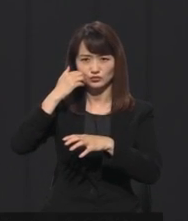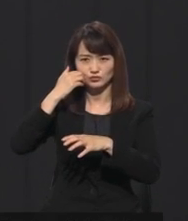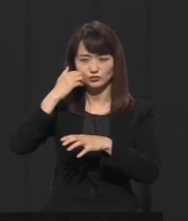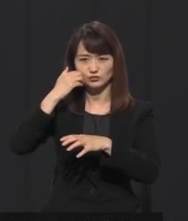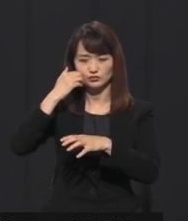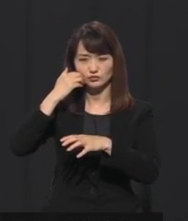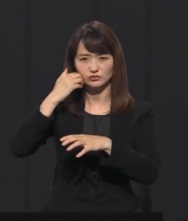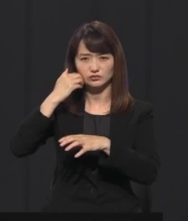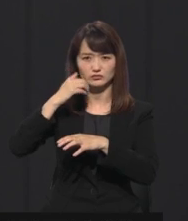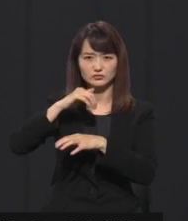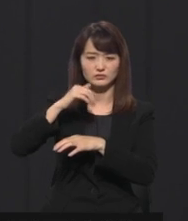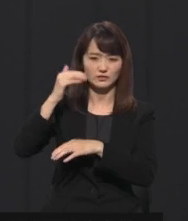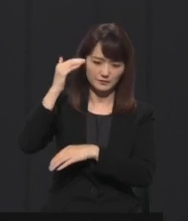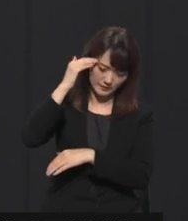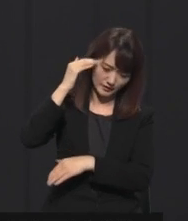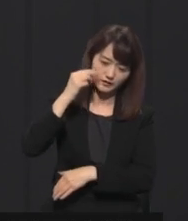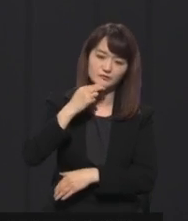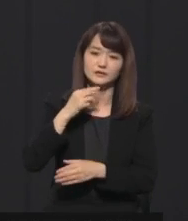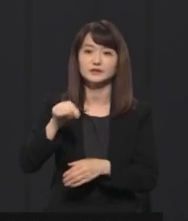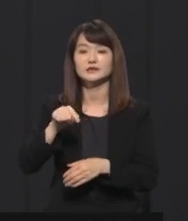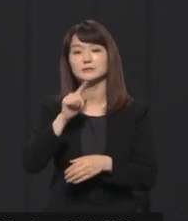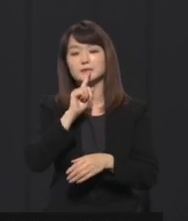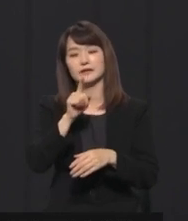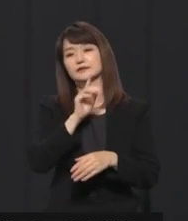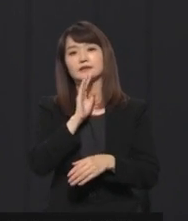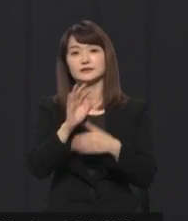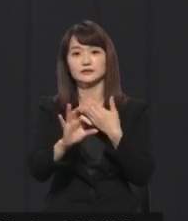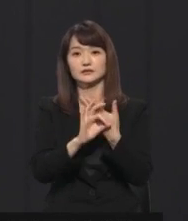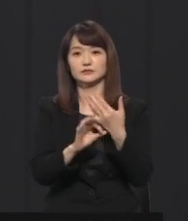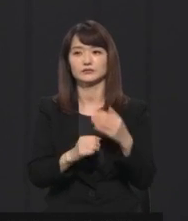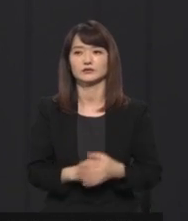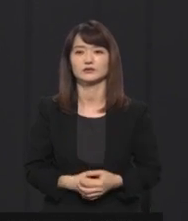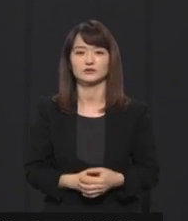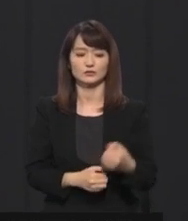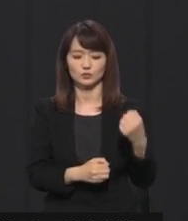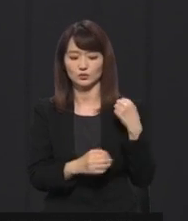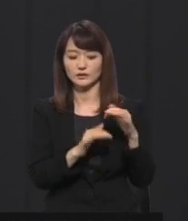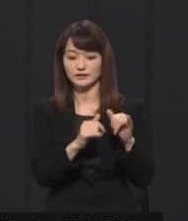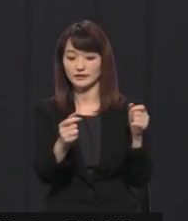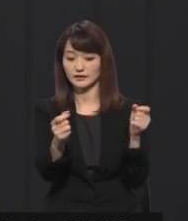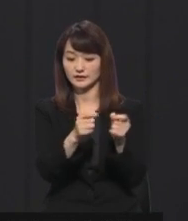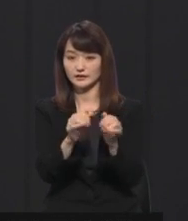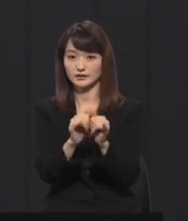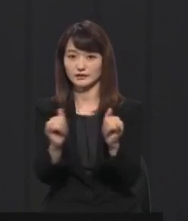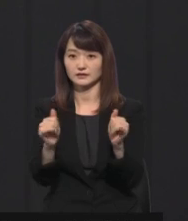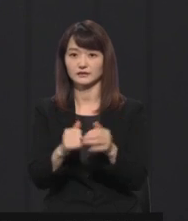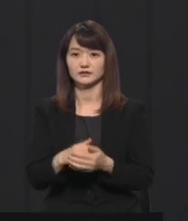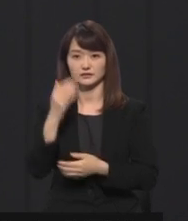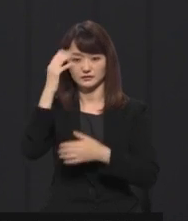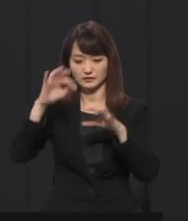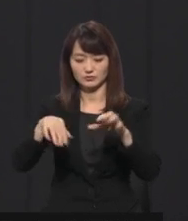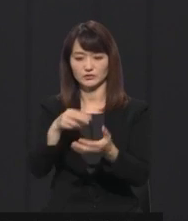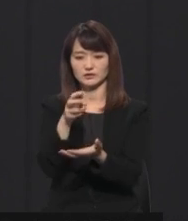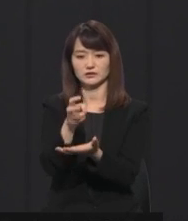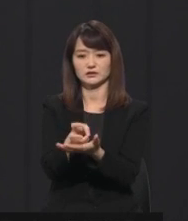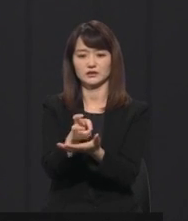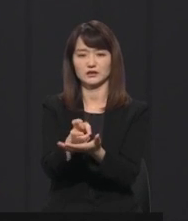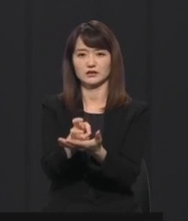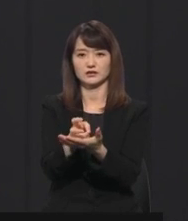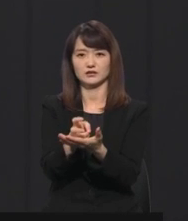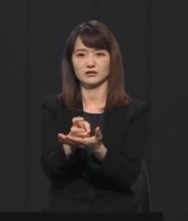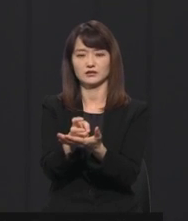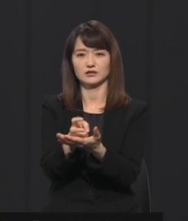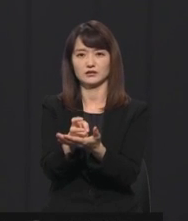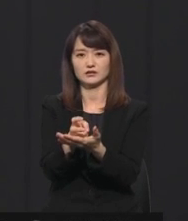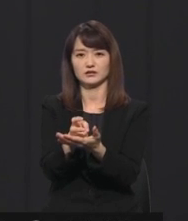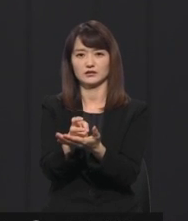어떤 그런 권력자가 혹은 모그 가까운 분들이 똥 대한민국의 사업체 같은것을 흔들 수도 있다 라는